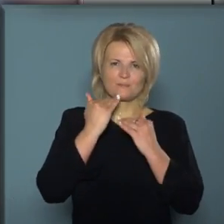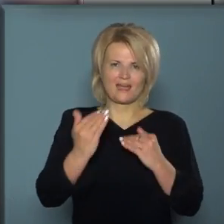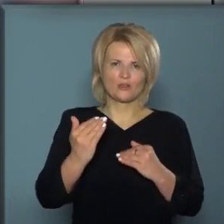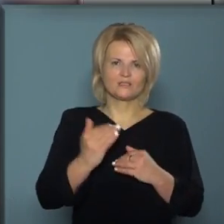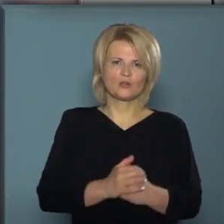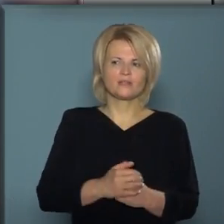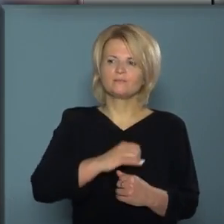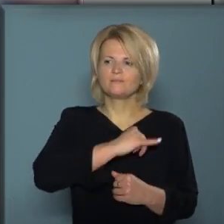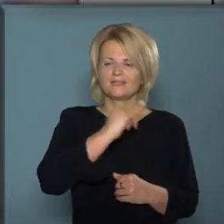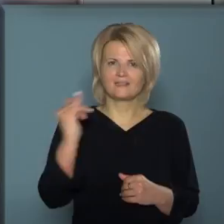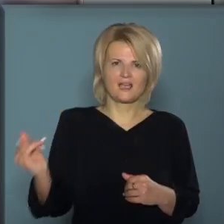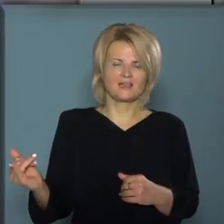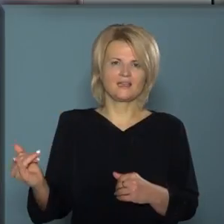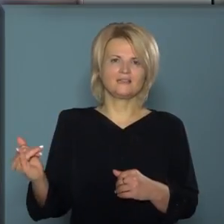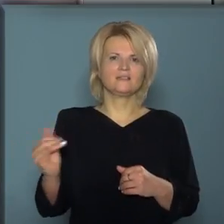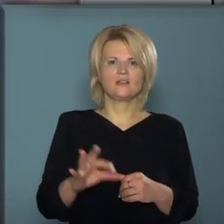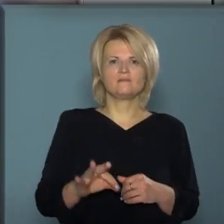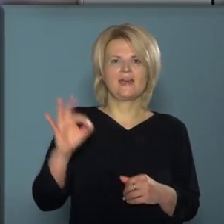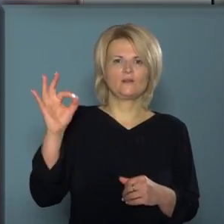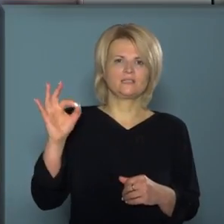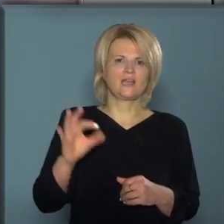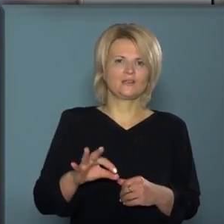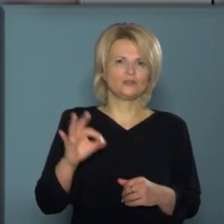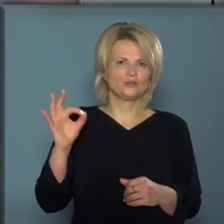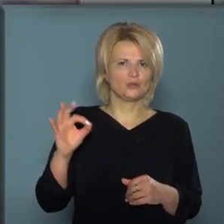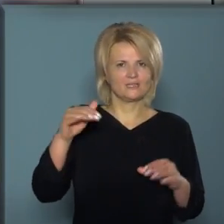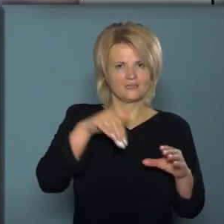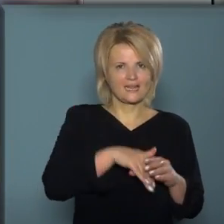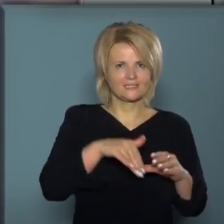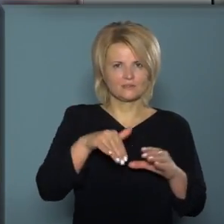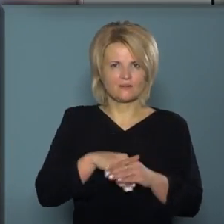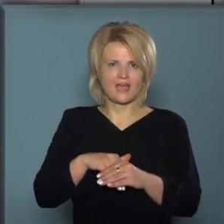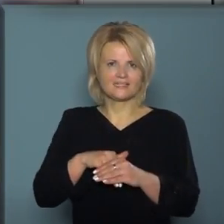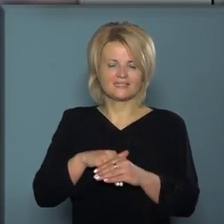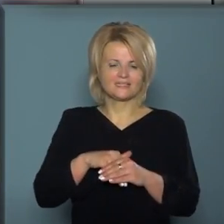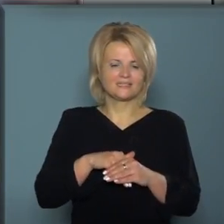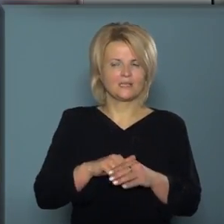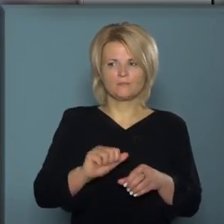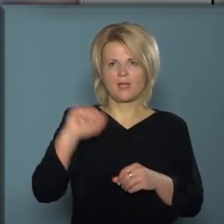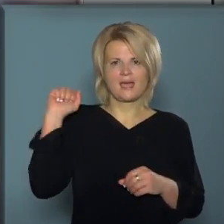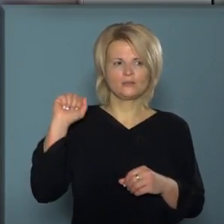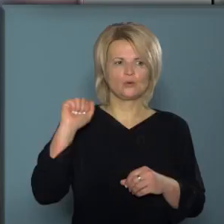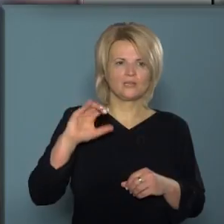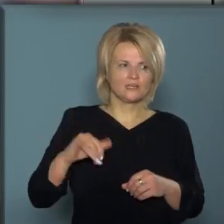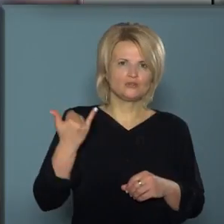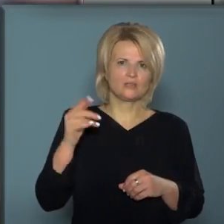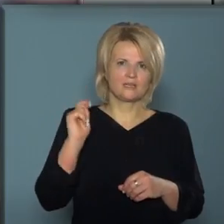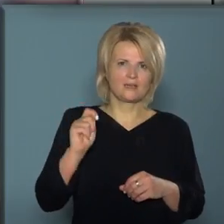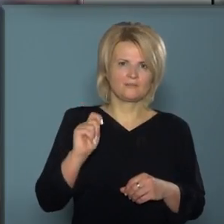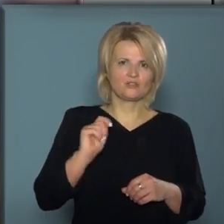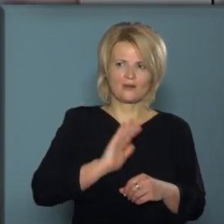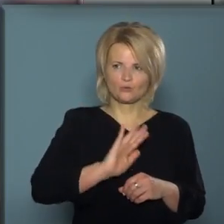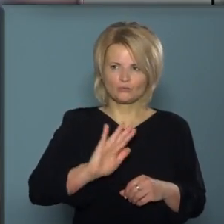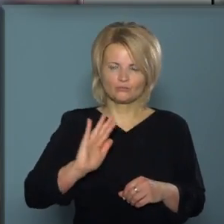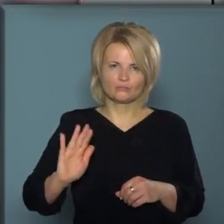megköszönni mindazoknak, akik a választások részt vettek, pártoknak és azok képviselőinek,